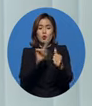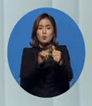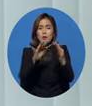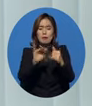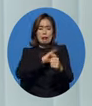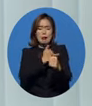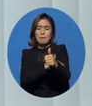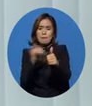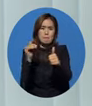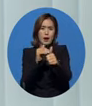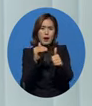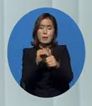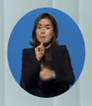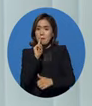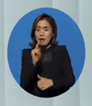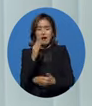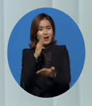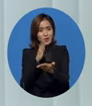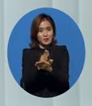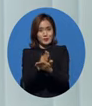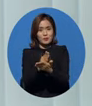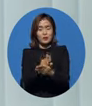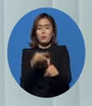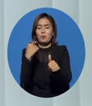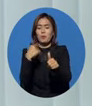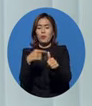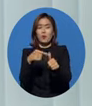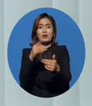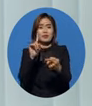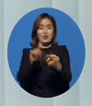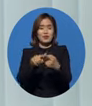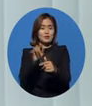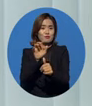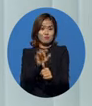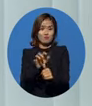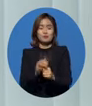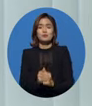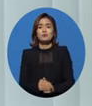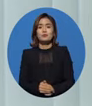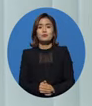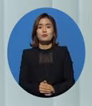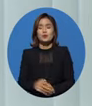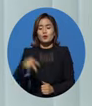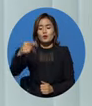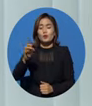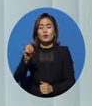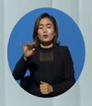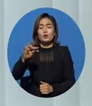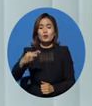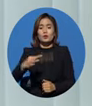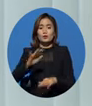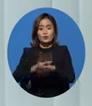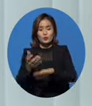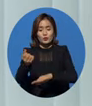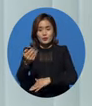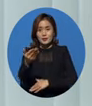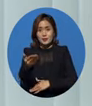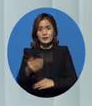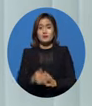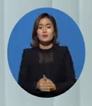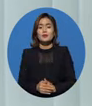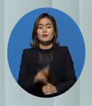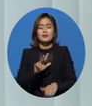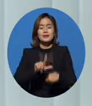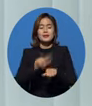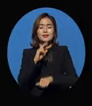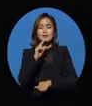인신공격성 발언이나 개방에 대해서는 사회자가 제재 하겠습니다 먼저 송영길 후보에게 주도권 드리겠습니다 시간은 7분